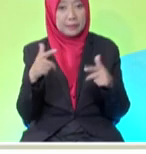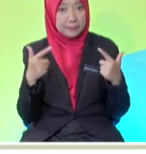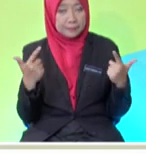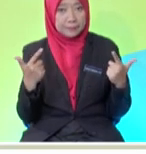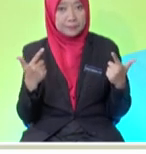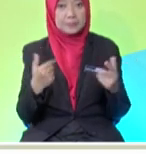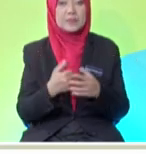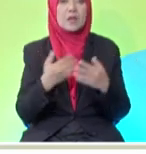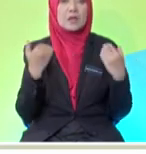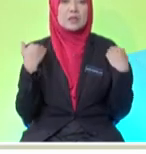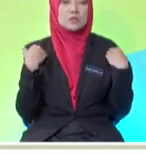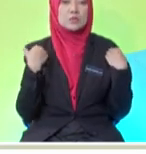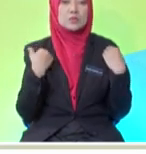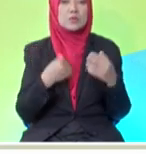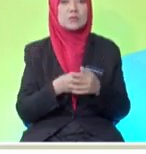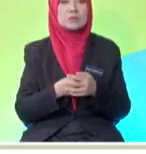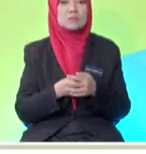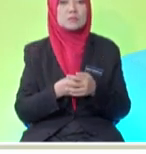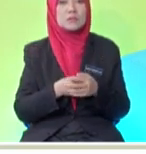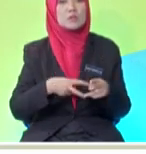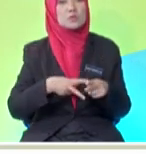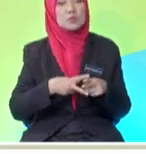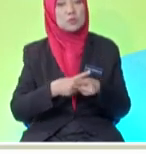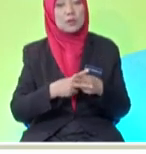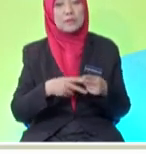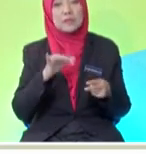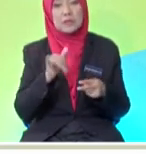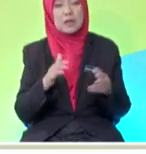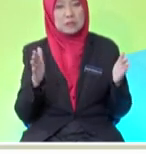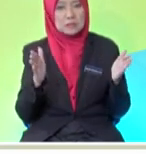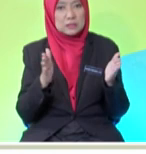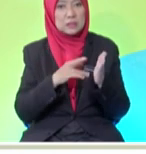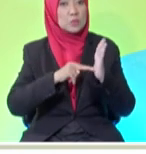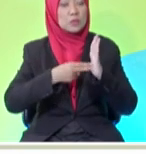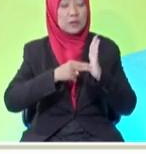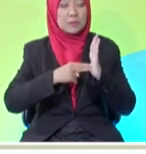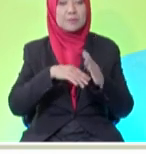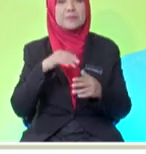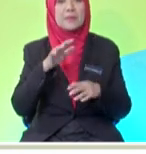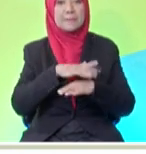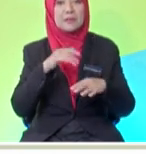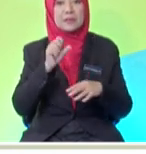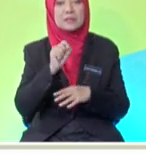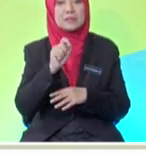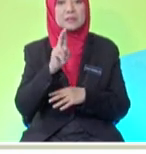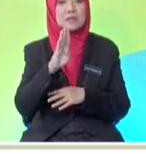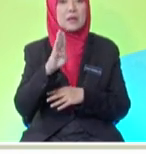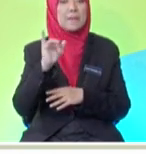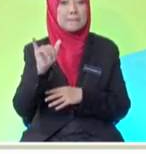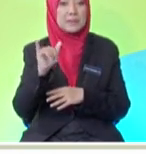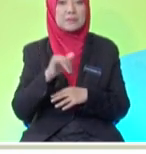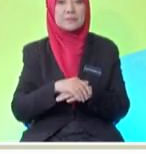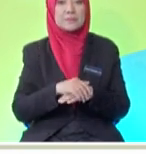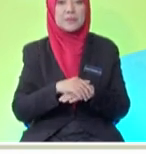juga ataupun pemutaran yang kecil yang dinamakan sebagai stabi oke stability yang